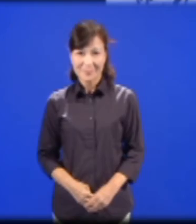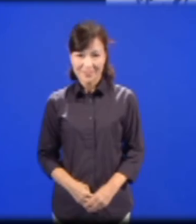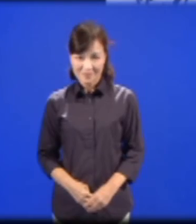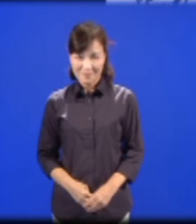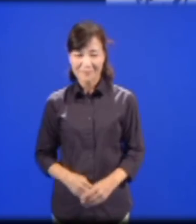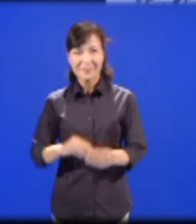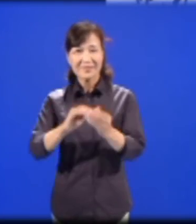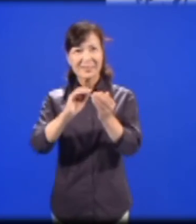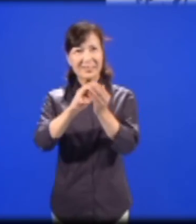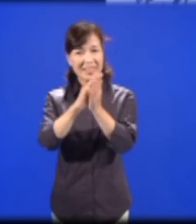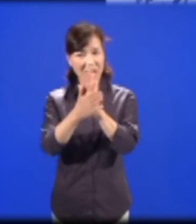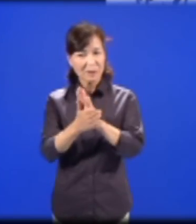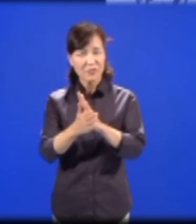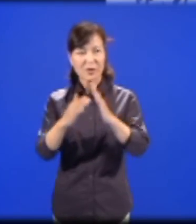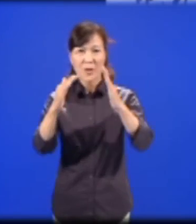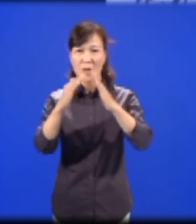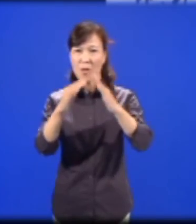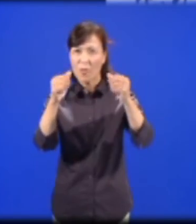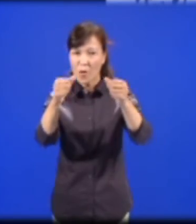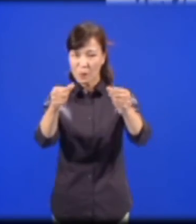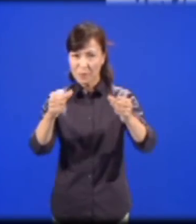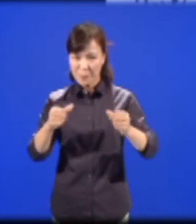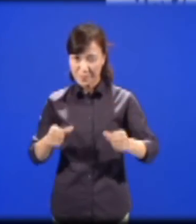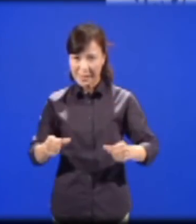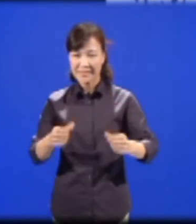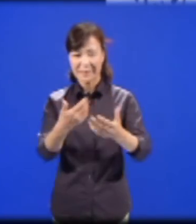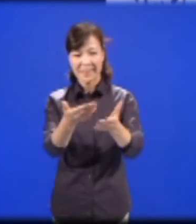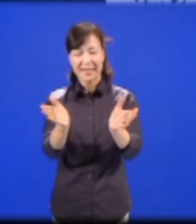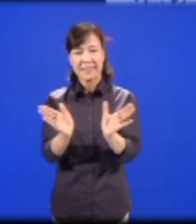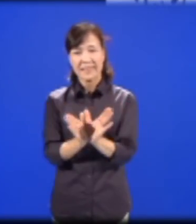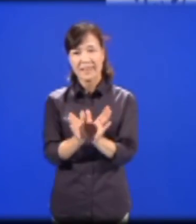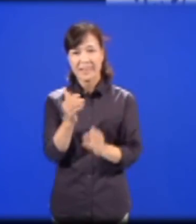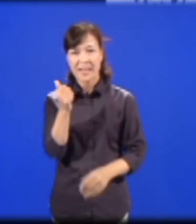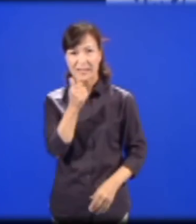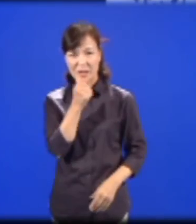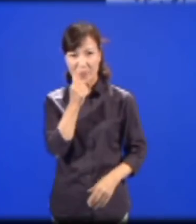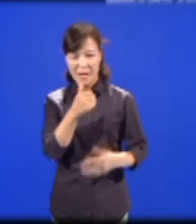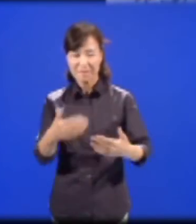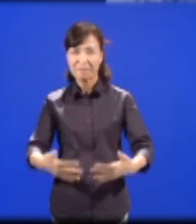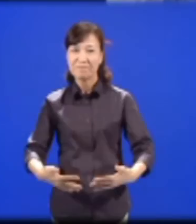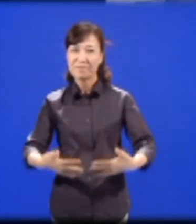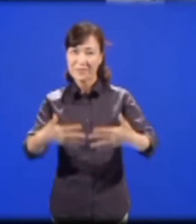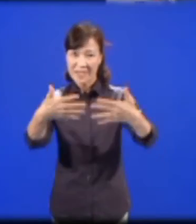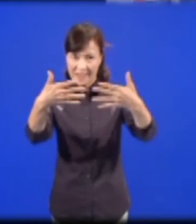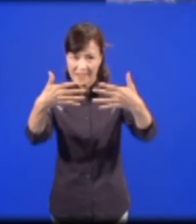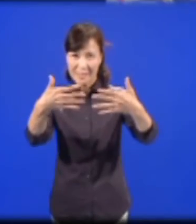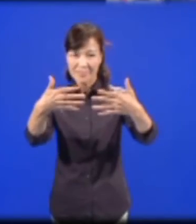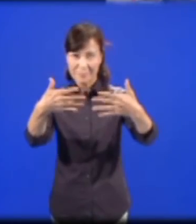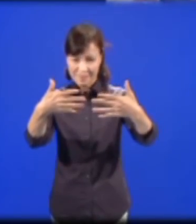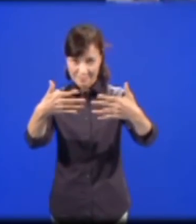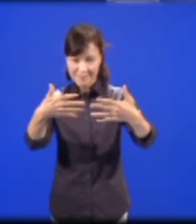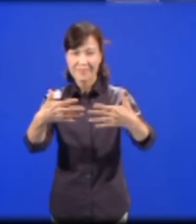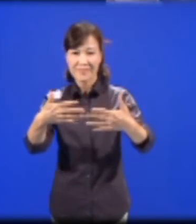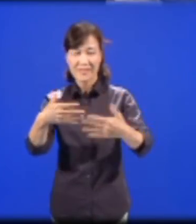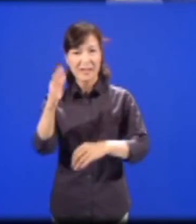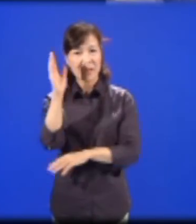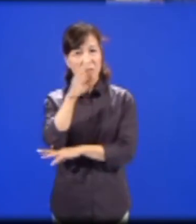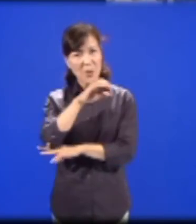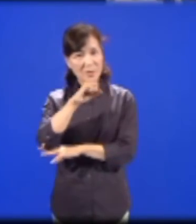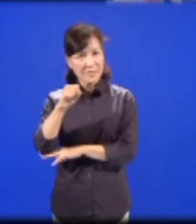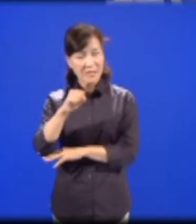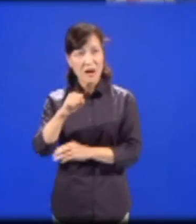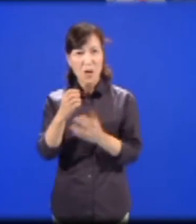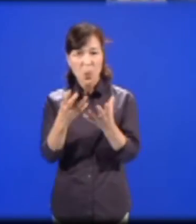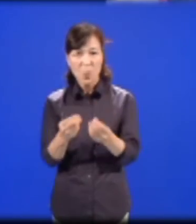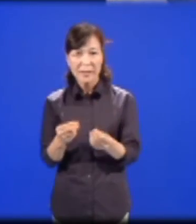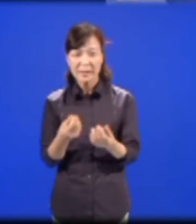ですね、四日市の公式ホームページでですね、皆様の活動を紹介したりですね、あと地域でお達者クラブ